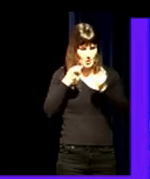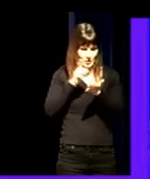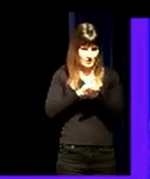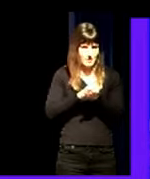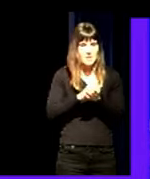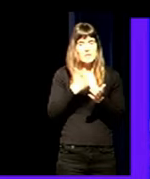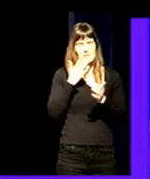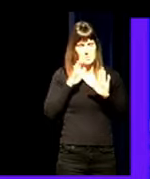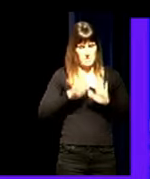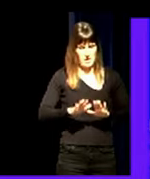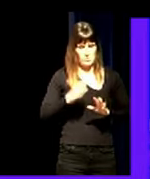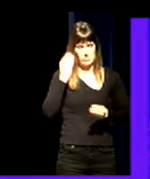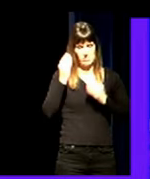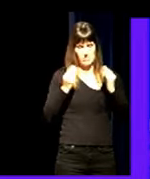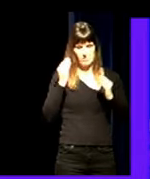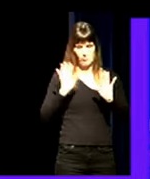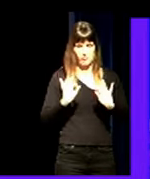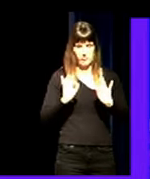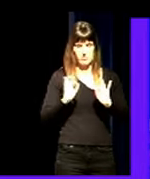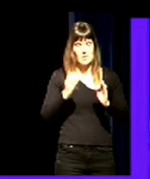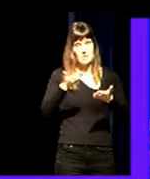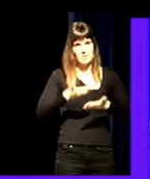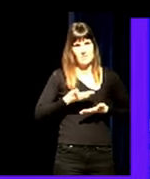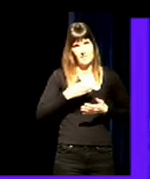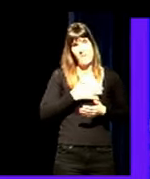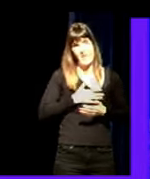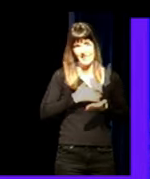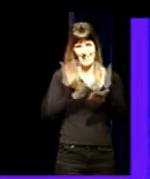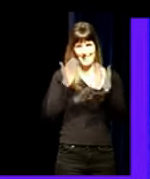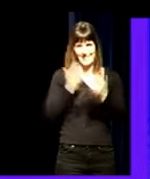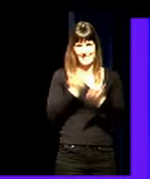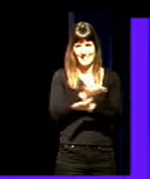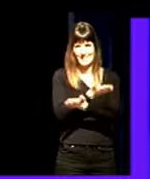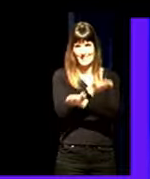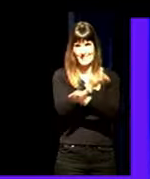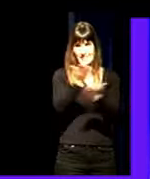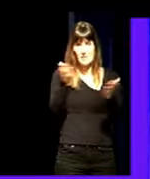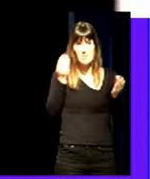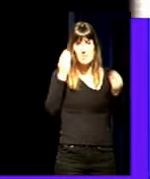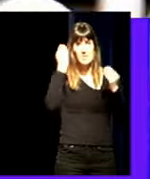jardungo dugu. Bueno, mila esker benetan eta uste dut bengoratik zubertzatu da bila.